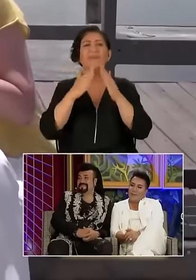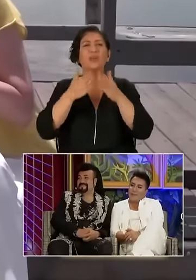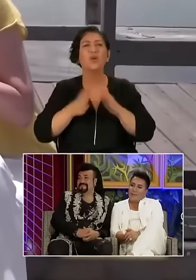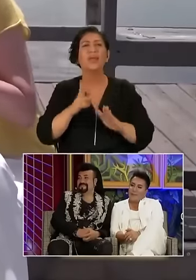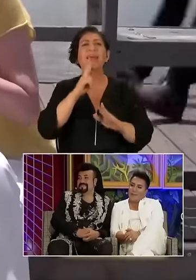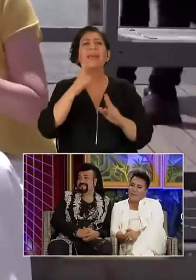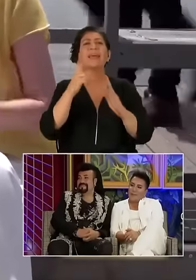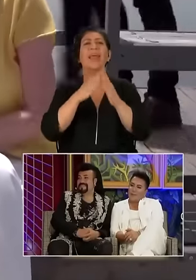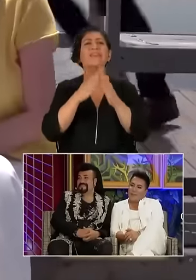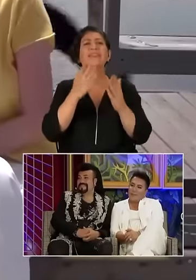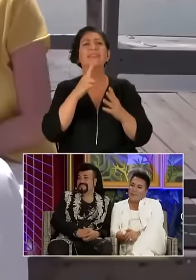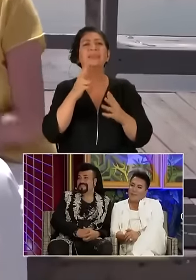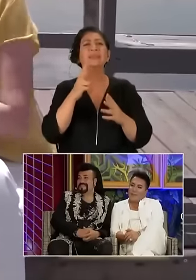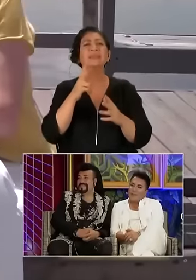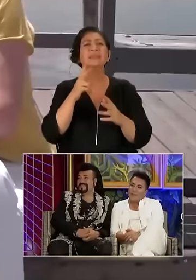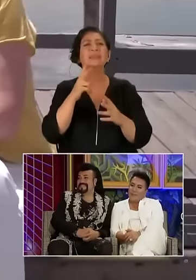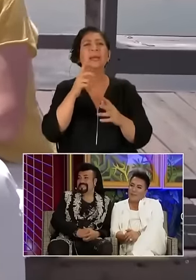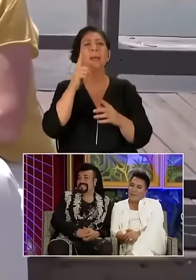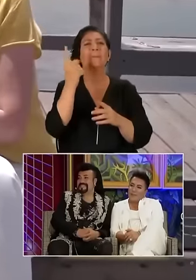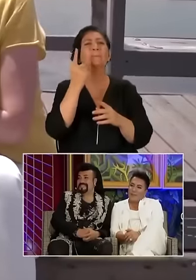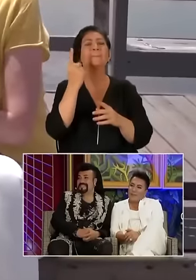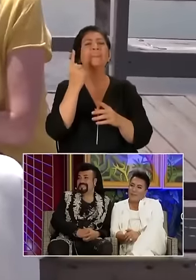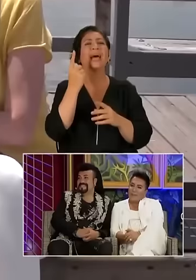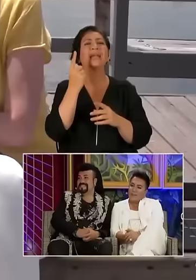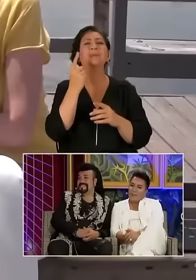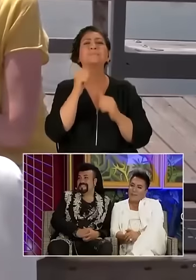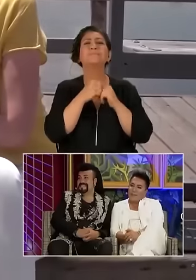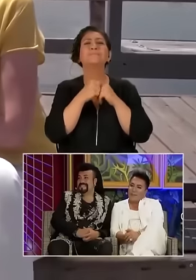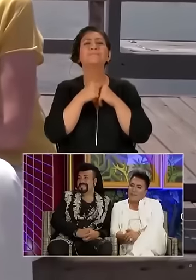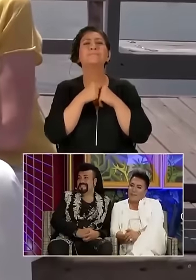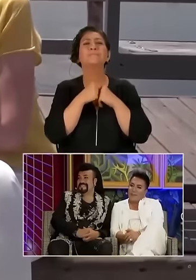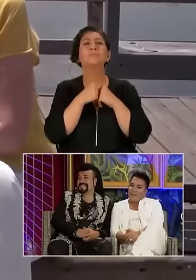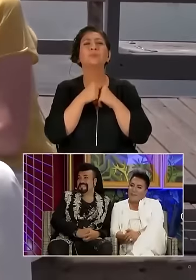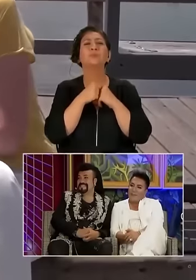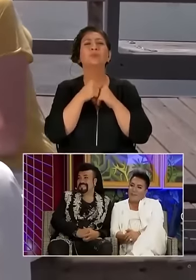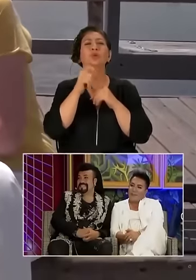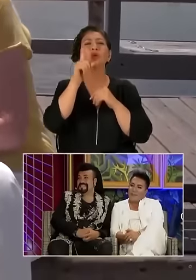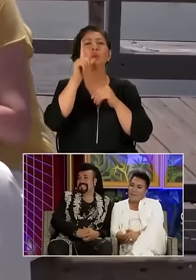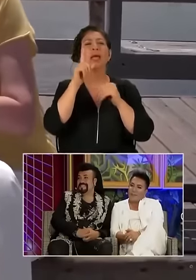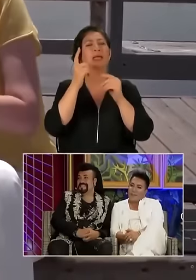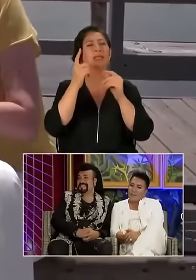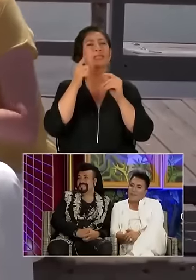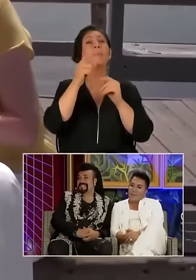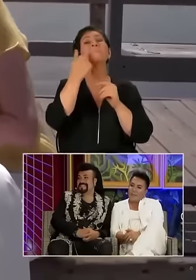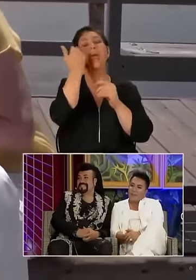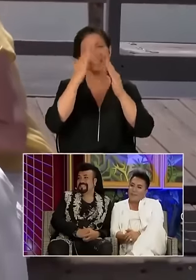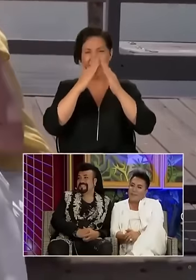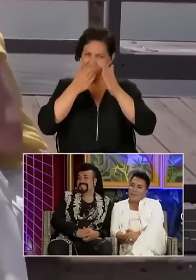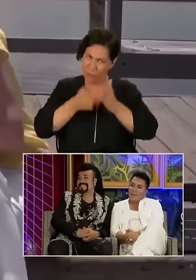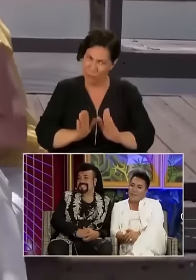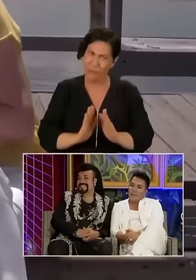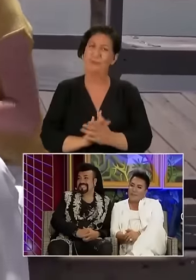Hangi evde doğdun? Ne renk evde doğdun? Bir tane... Beyaz ev var, orada doğdum. Ha, sen beyaz